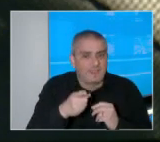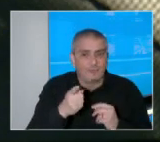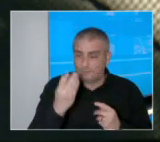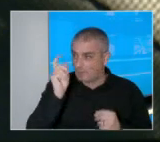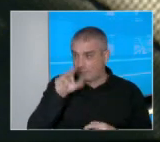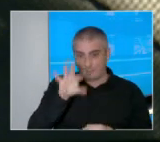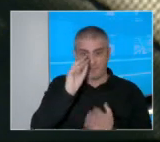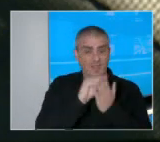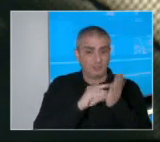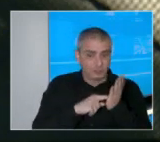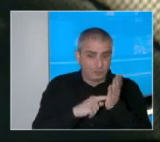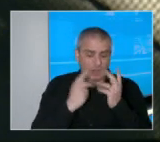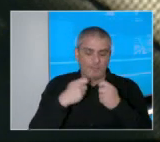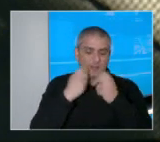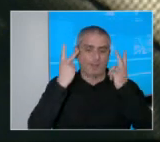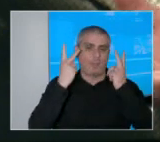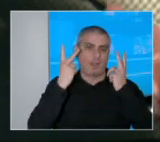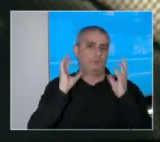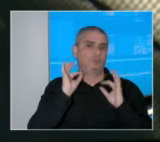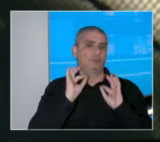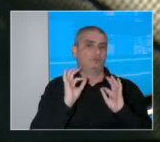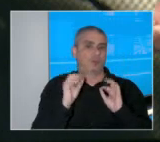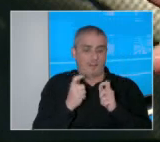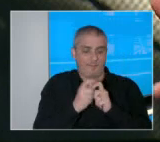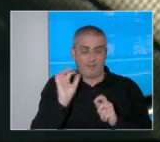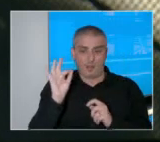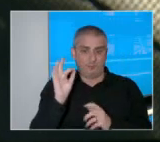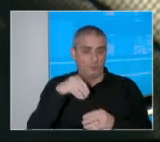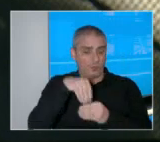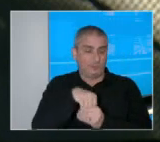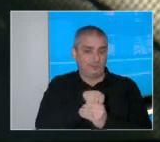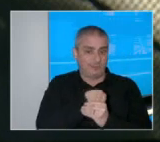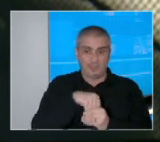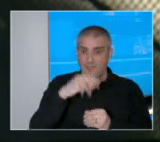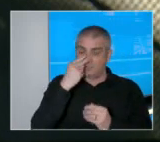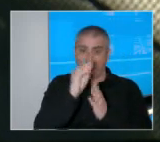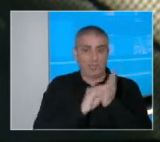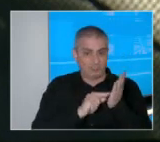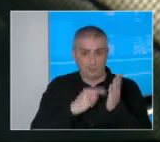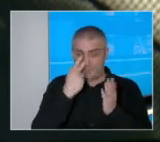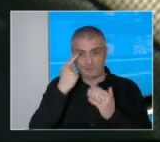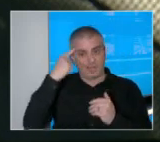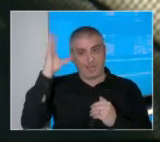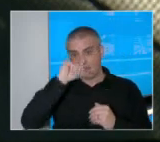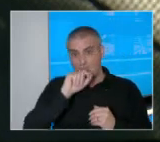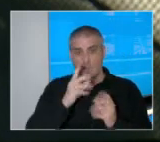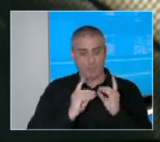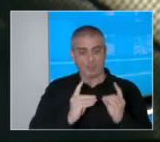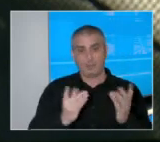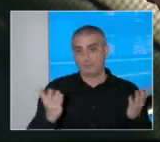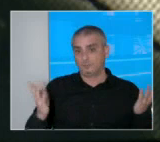יבחר רשימה על פי הערכים של, של המפלגה שאלה הוא מצביע. תסתכל על הרשימה, תסתכל על האידיאולוגיה, תסתכל על